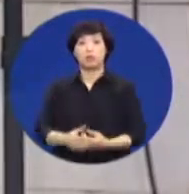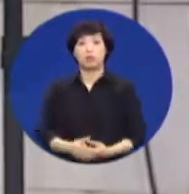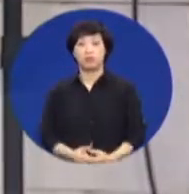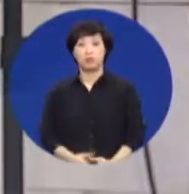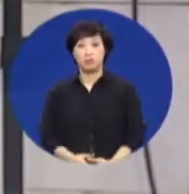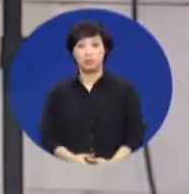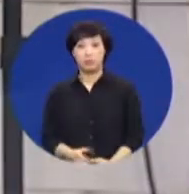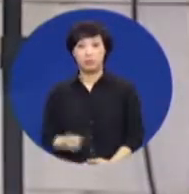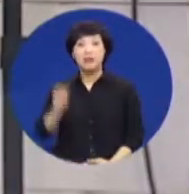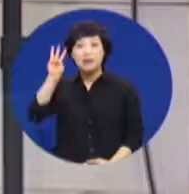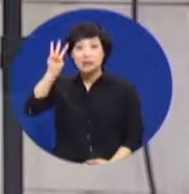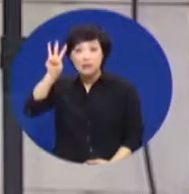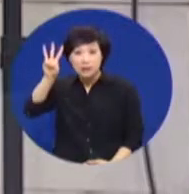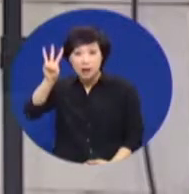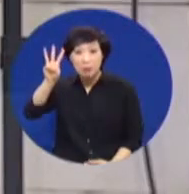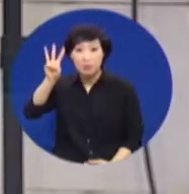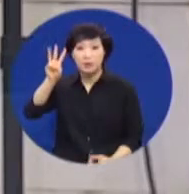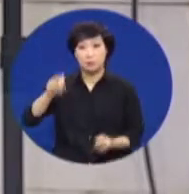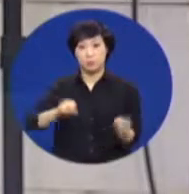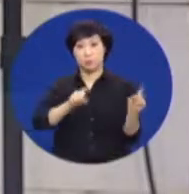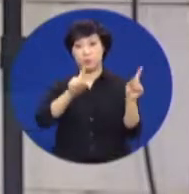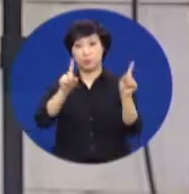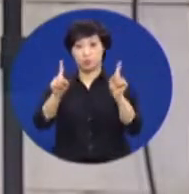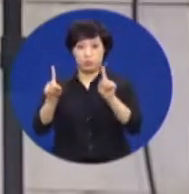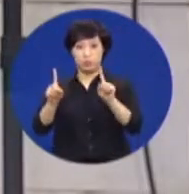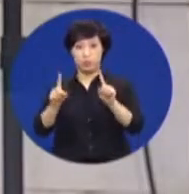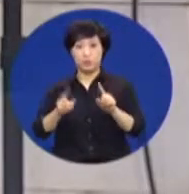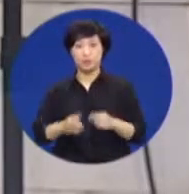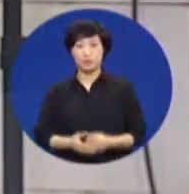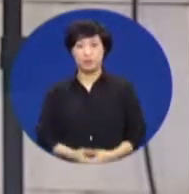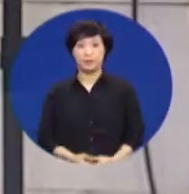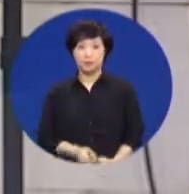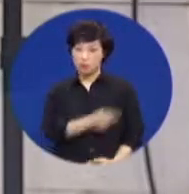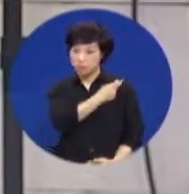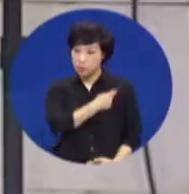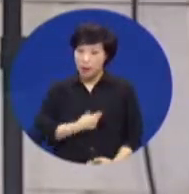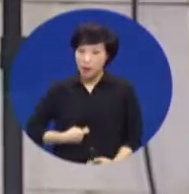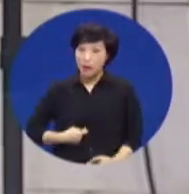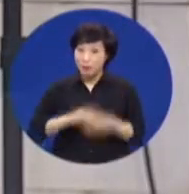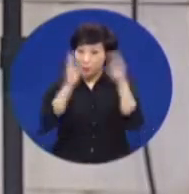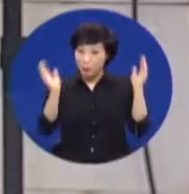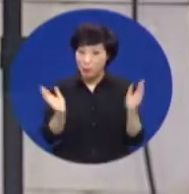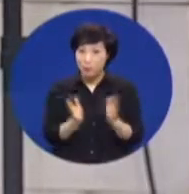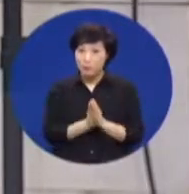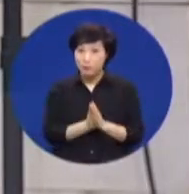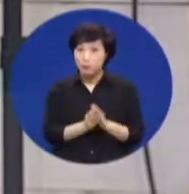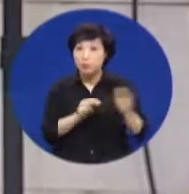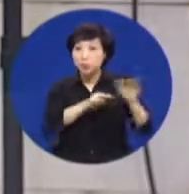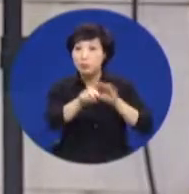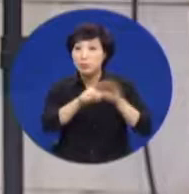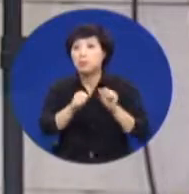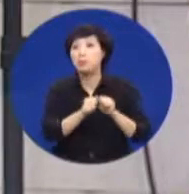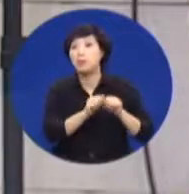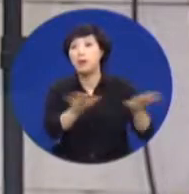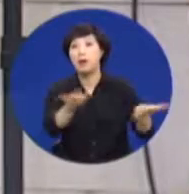그가 3일 만에 부활해서 제자들은 다